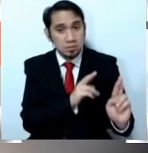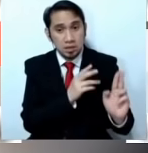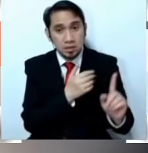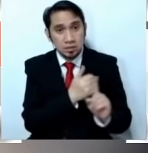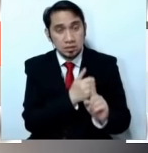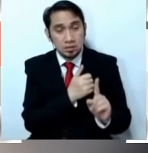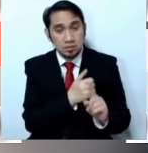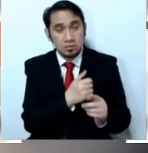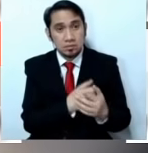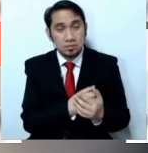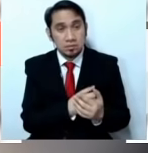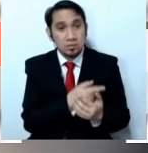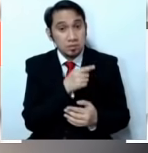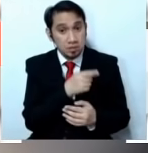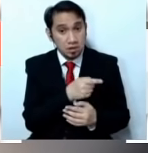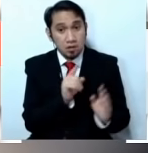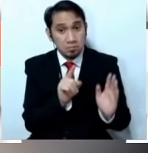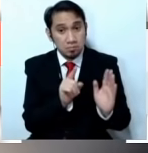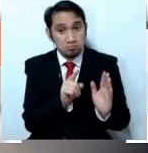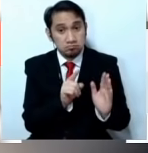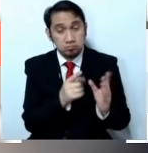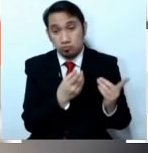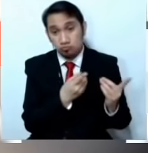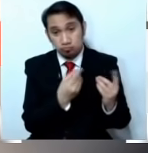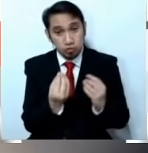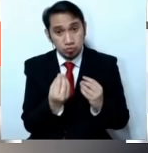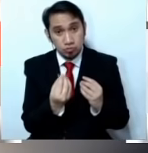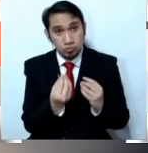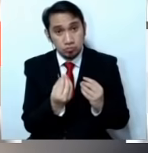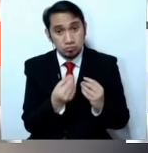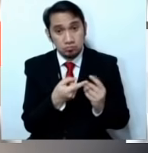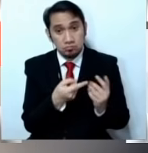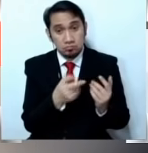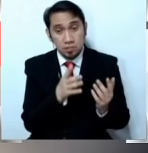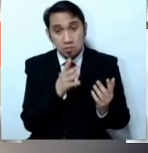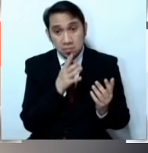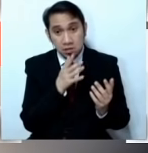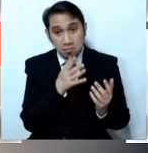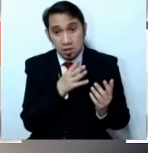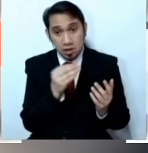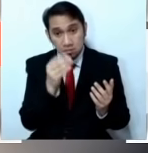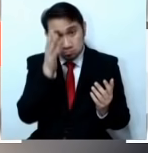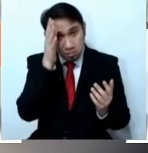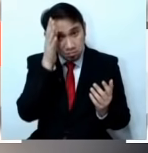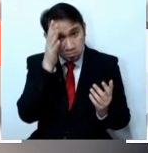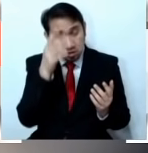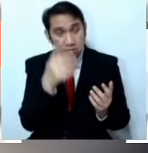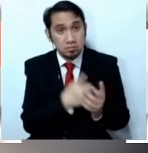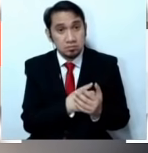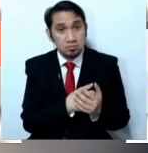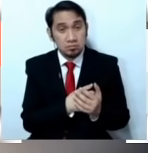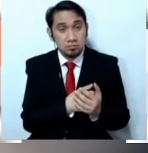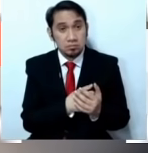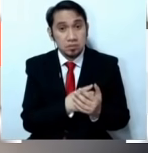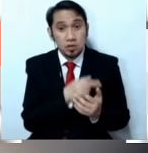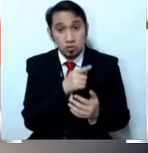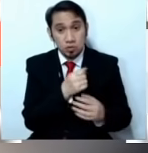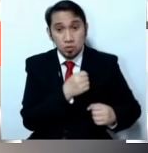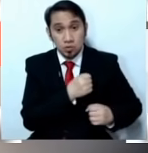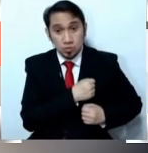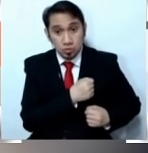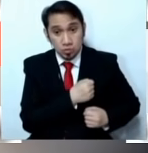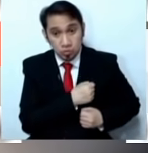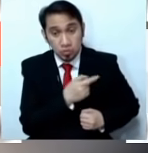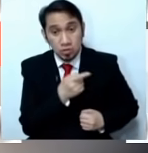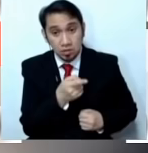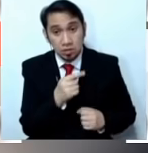pinagbawalan mo ba noon ang iyong nanay at tatay habang sundalo ka noong pumasok